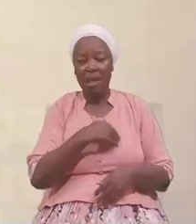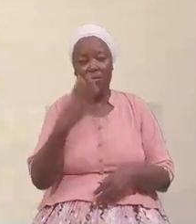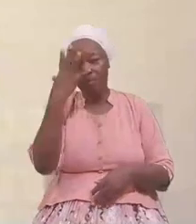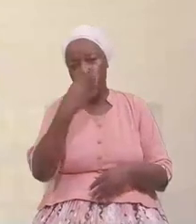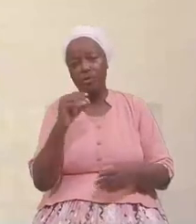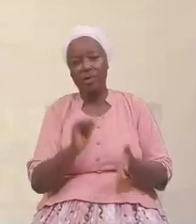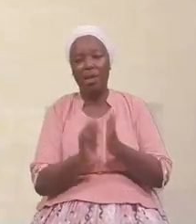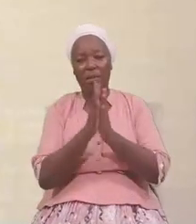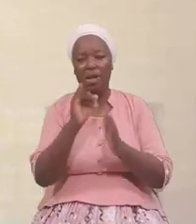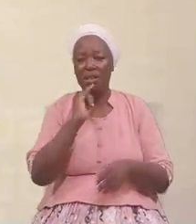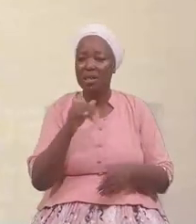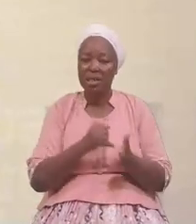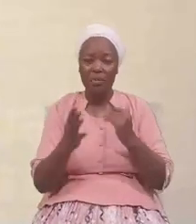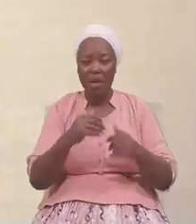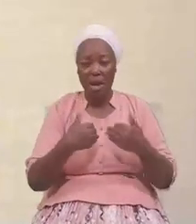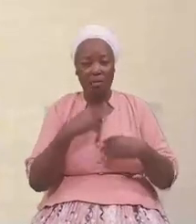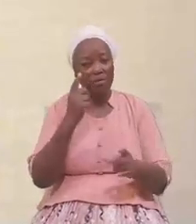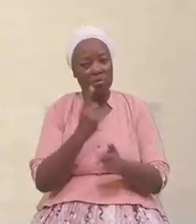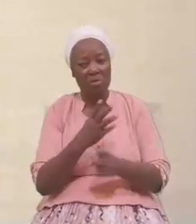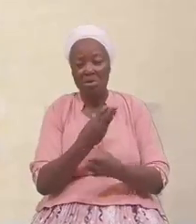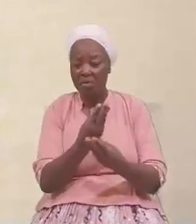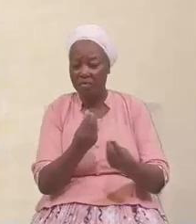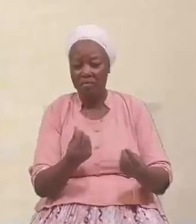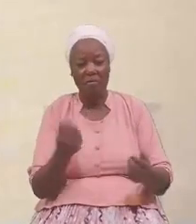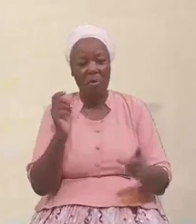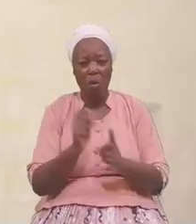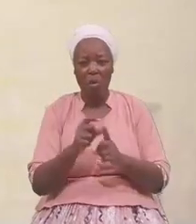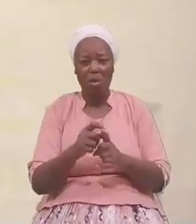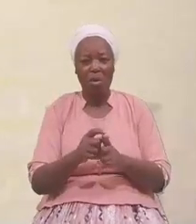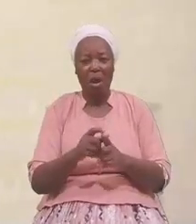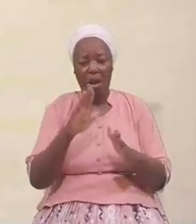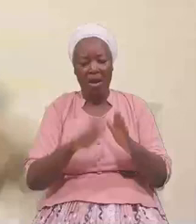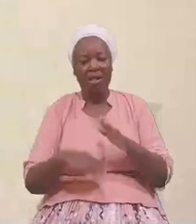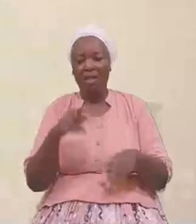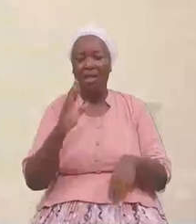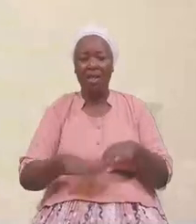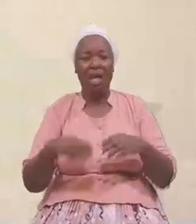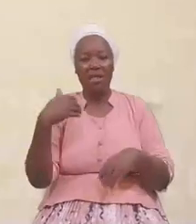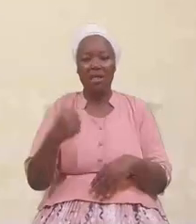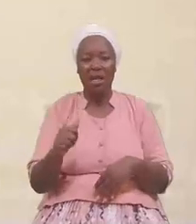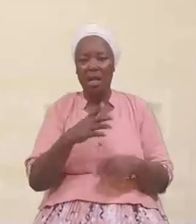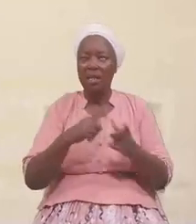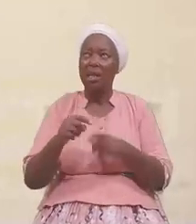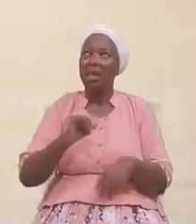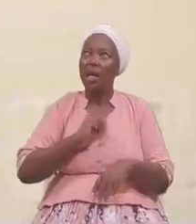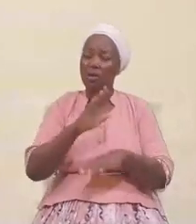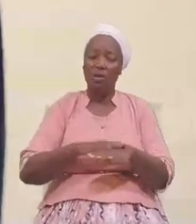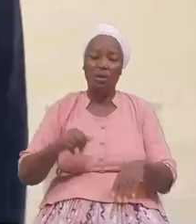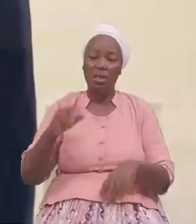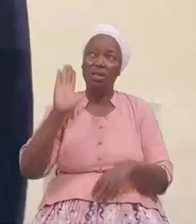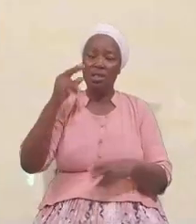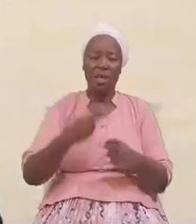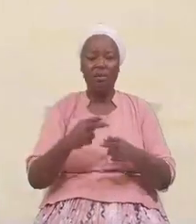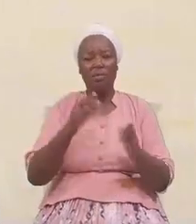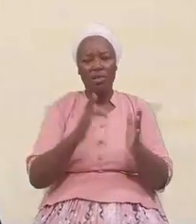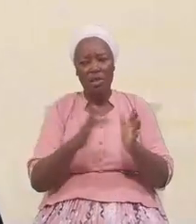être simplement quelques mots, plus que moins de 10. Et tu invoques son nom, Jésus.